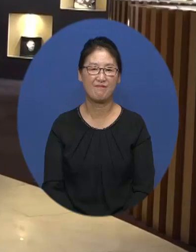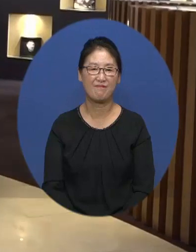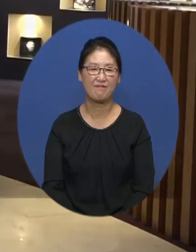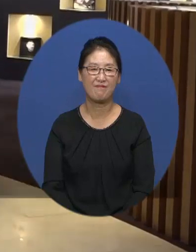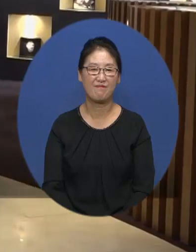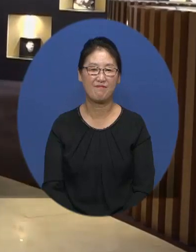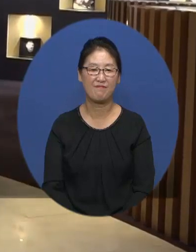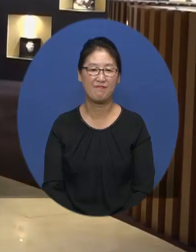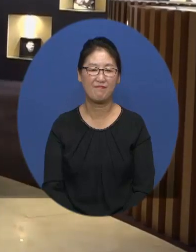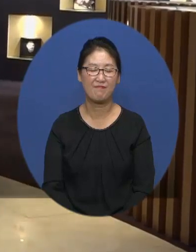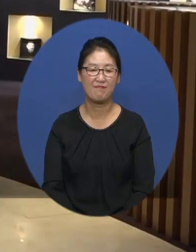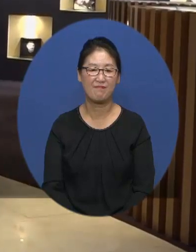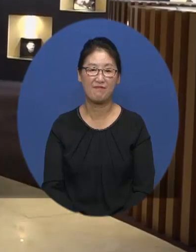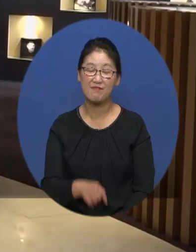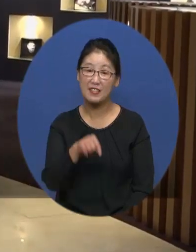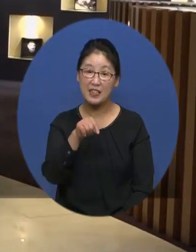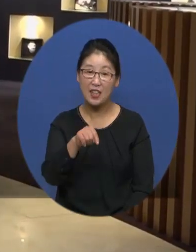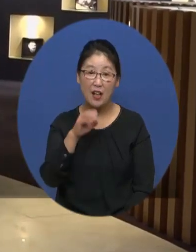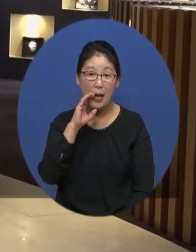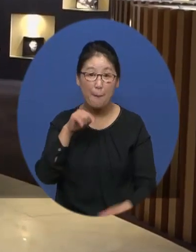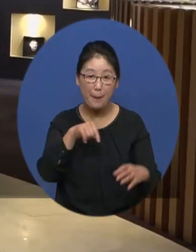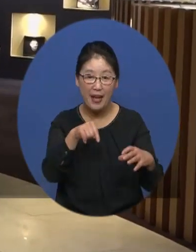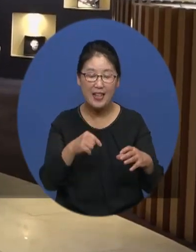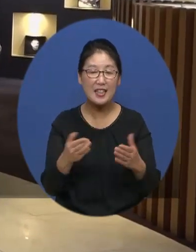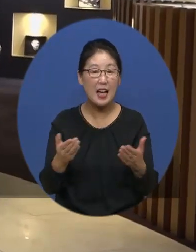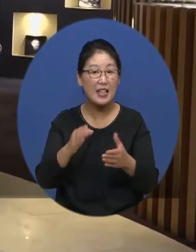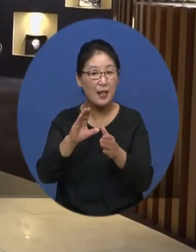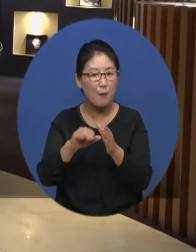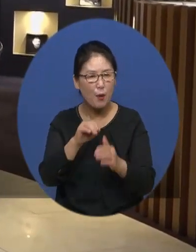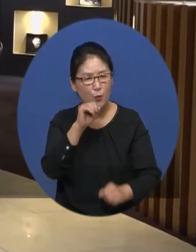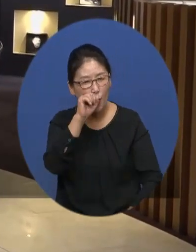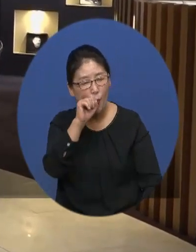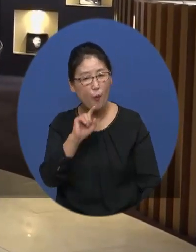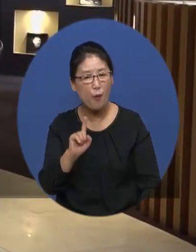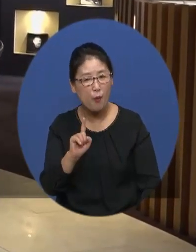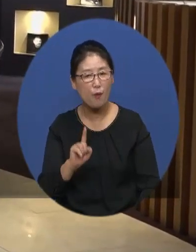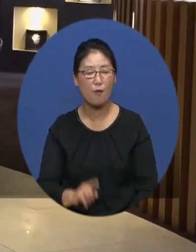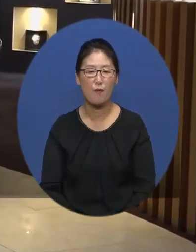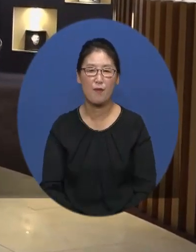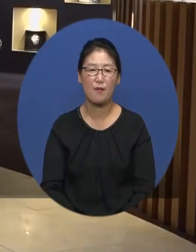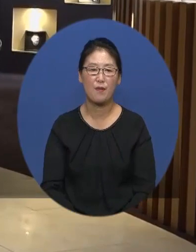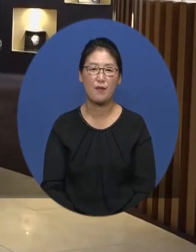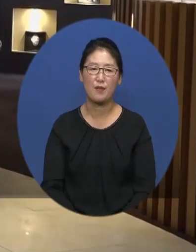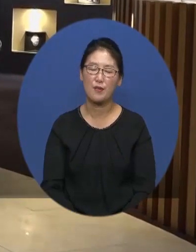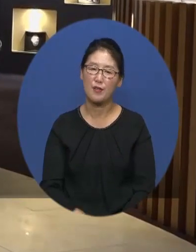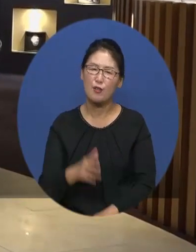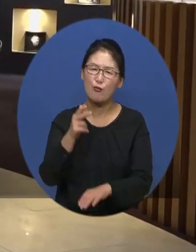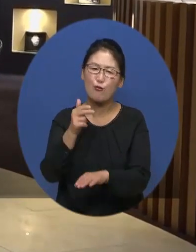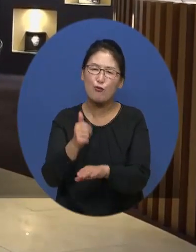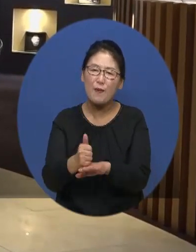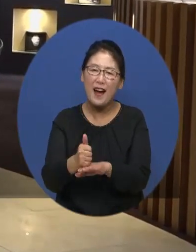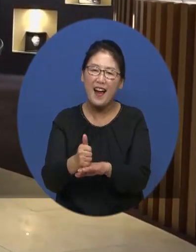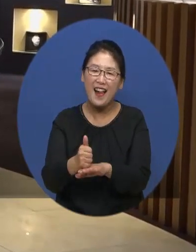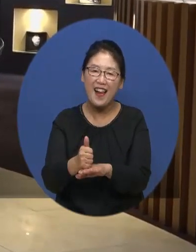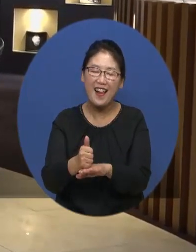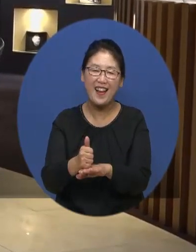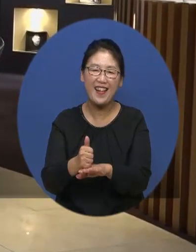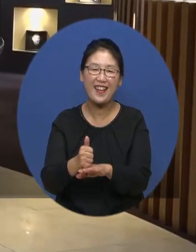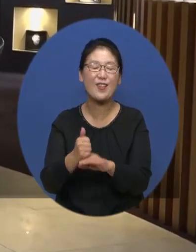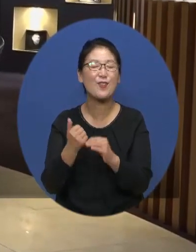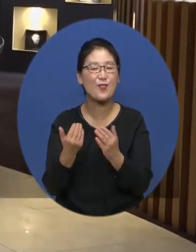가장 여기서 일할 때 가장 좋은 점은 어떤 점이에요? 좋은 점은 주말에 쉬는 거예요.